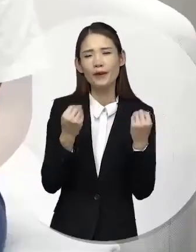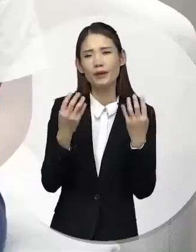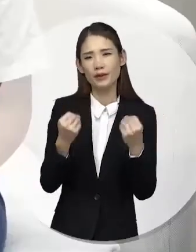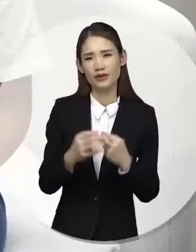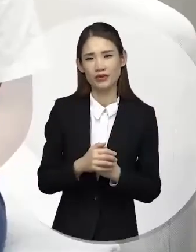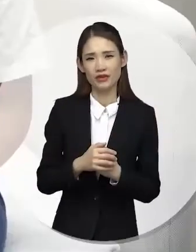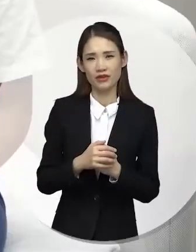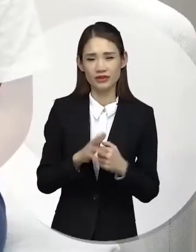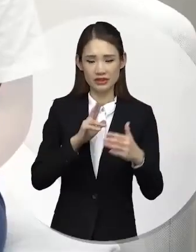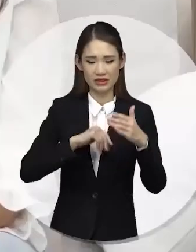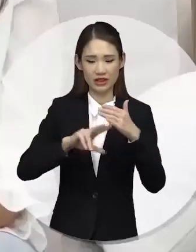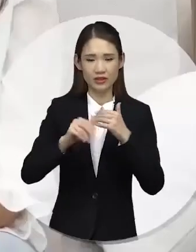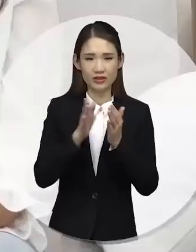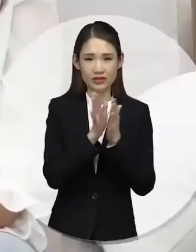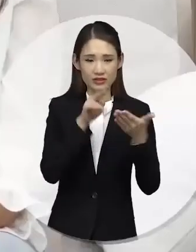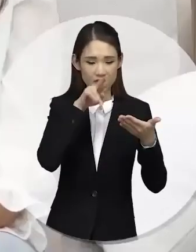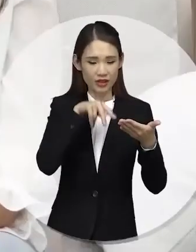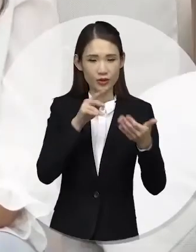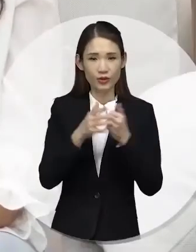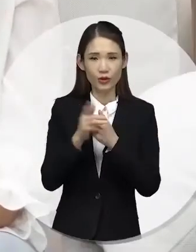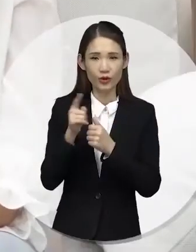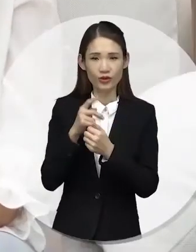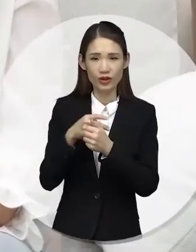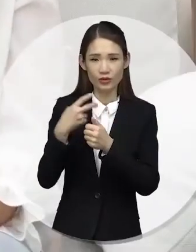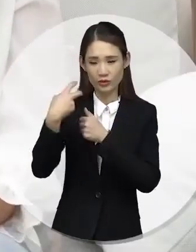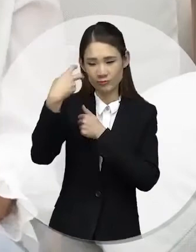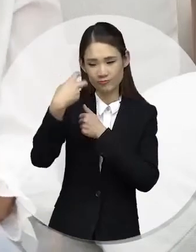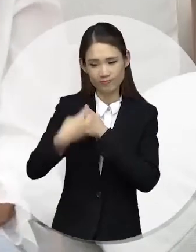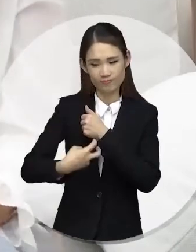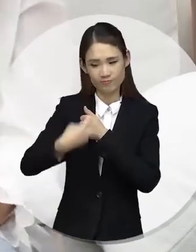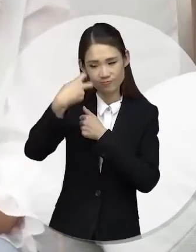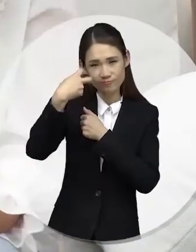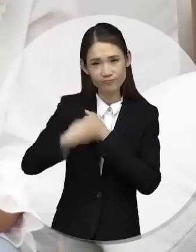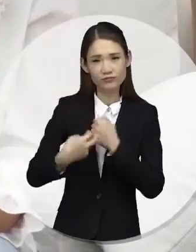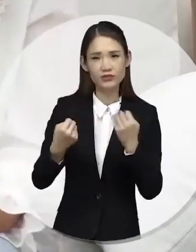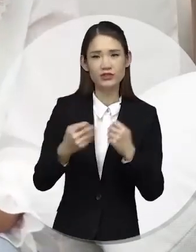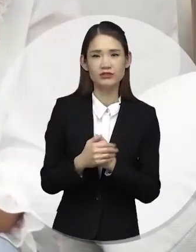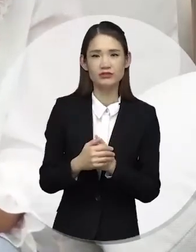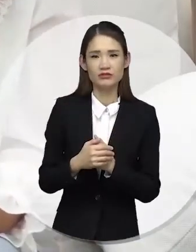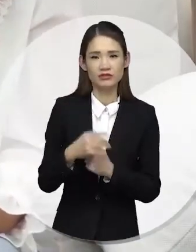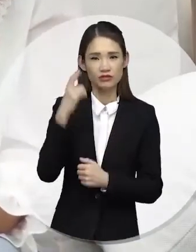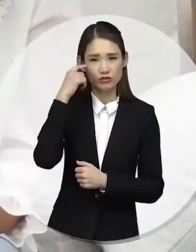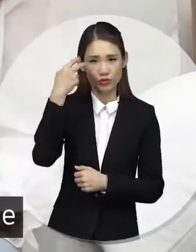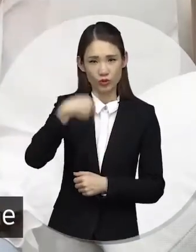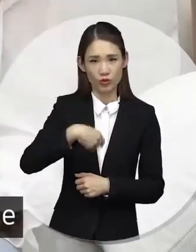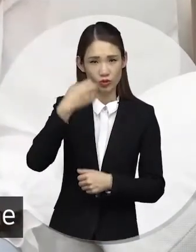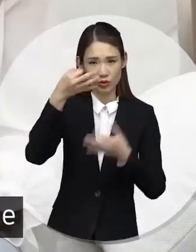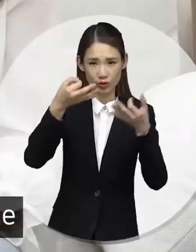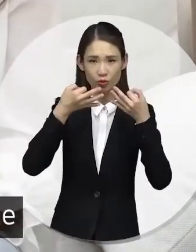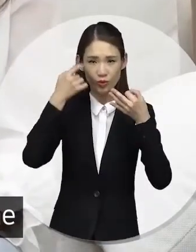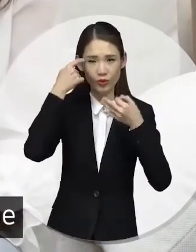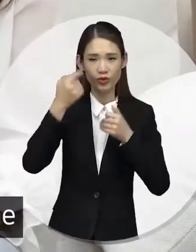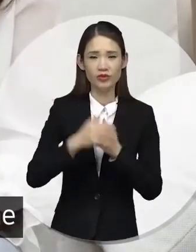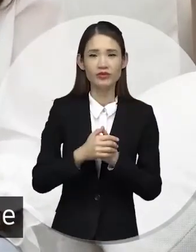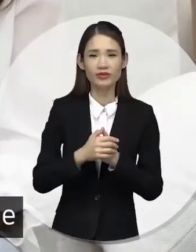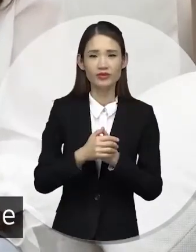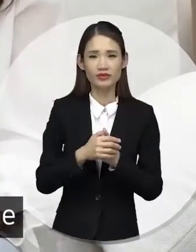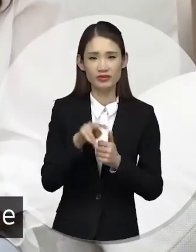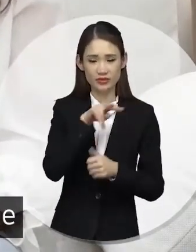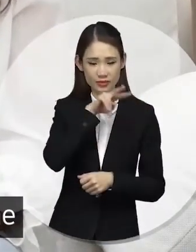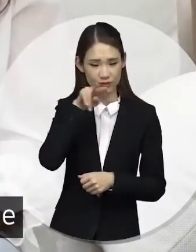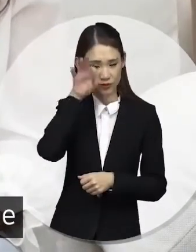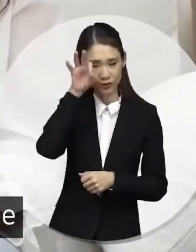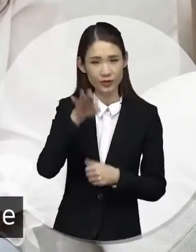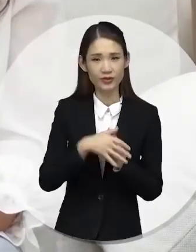해요. 지하철에서 책 읽는 거 좋아해서 책 읽고 있는데 어떤 한 분이 저를 뚫어져라 보는 거예요. 왜 보지? 해가지고 시선을 갈 곳을